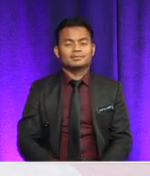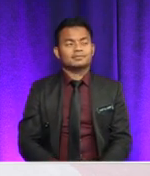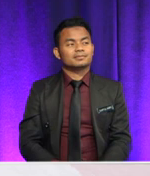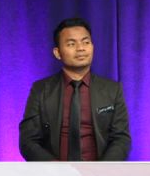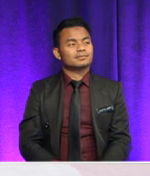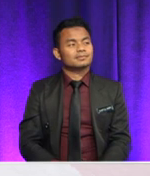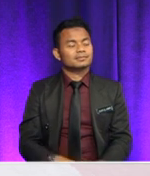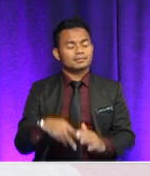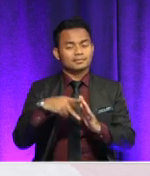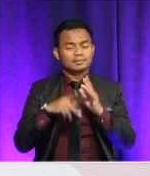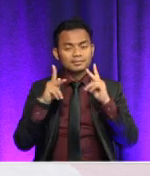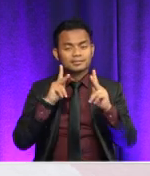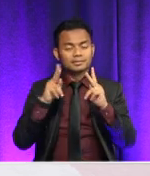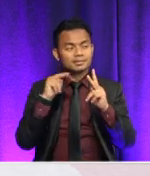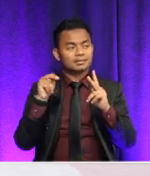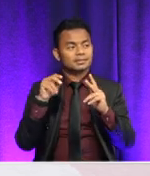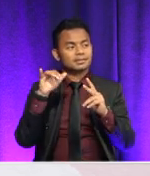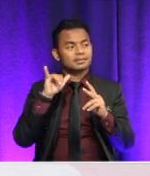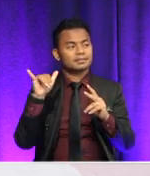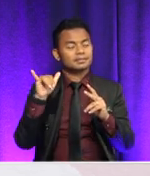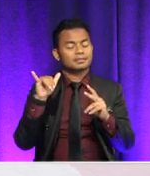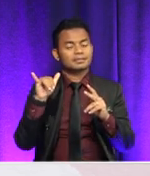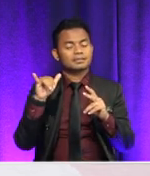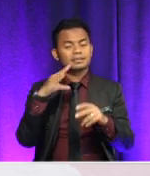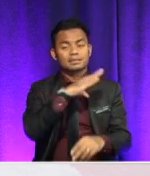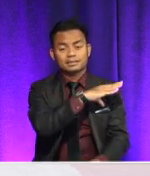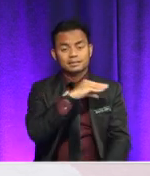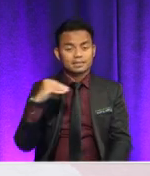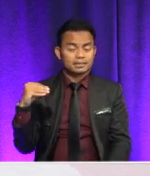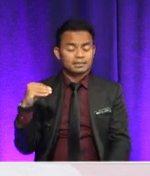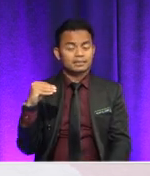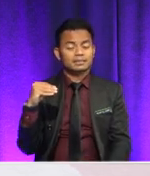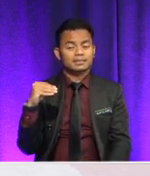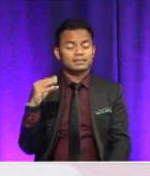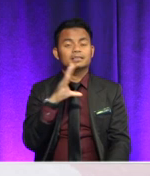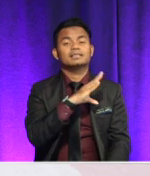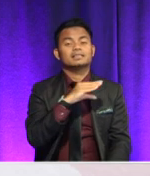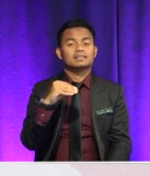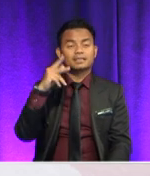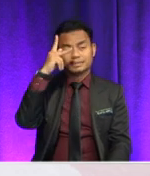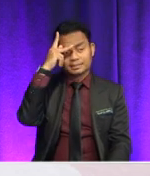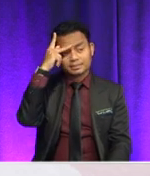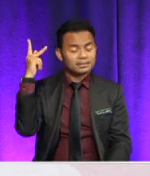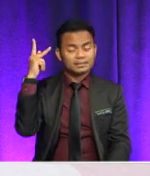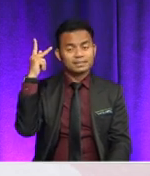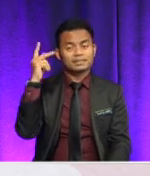perkataannya perkataan dan kranel dan dan juga